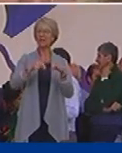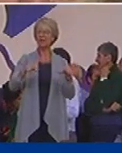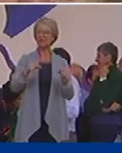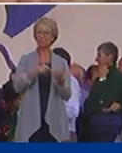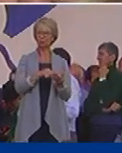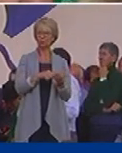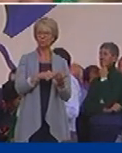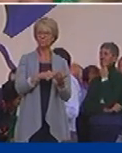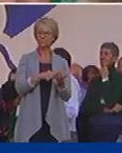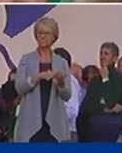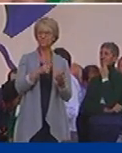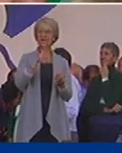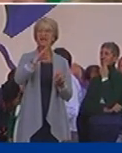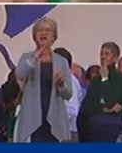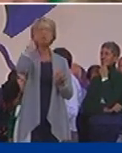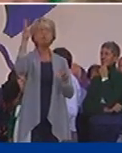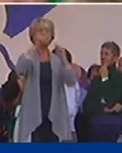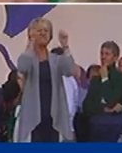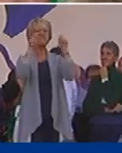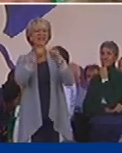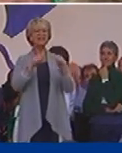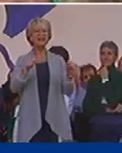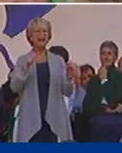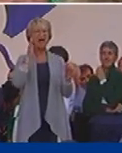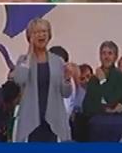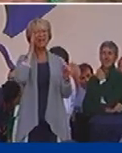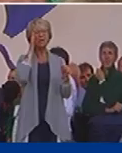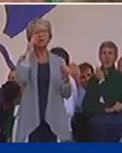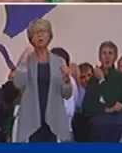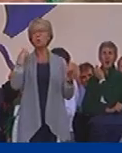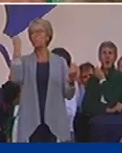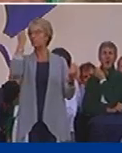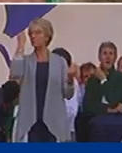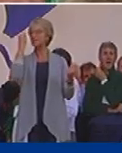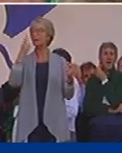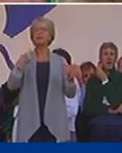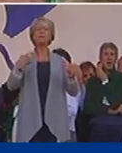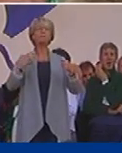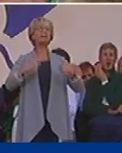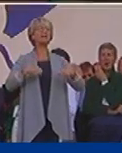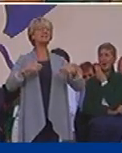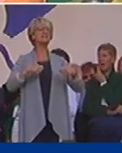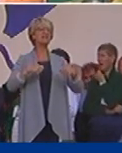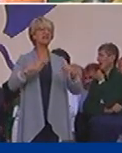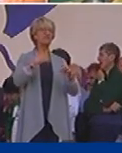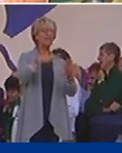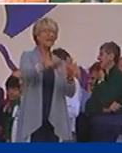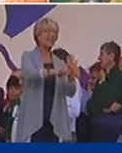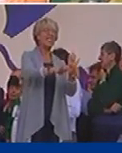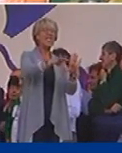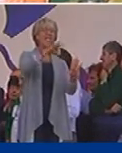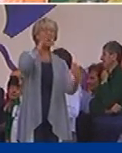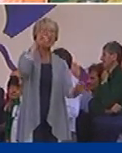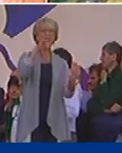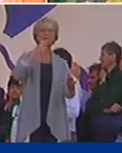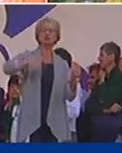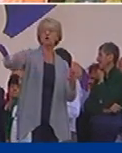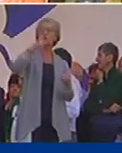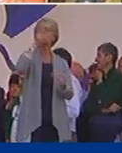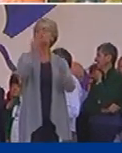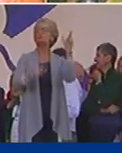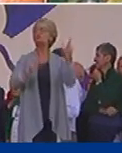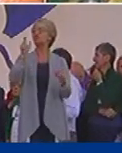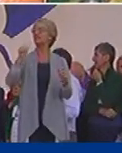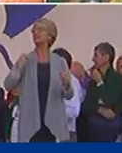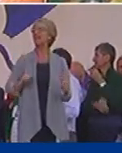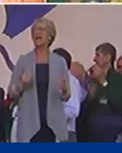In una Repubblica Federale, nella Repubblica Federale che noi abbiamo in mente, il presidente viene eletto direttamente dai cittadini